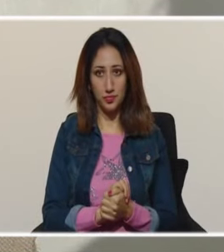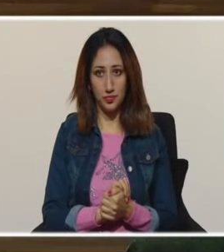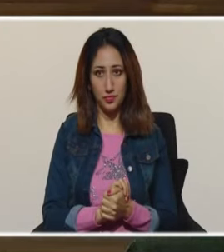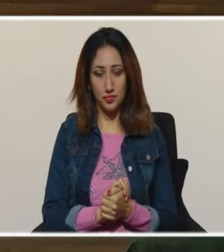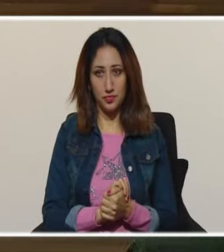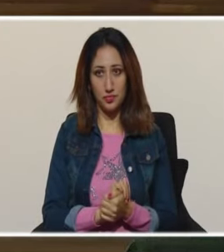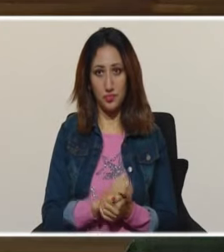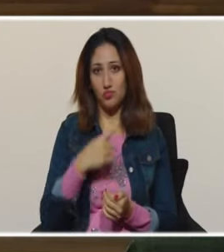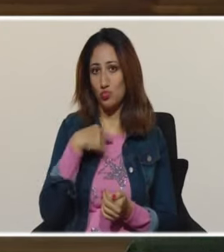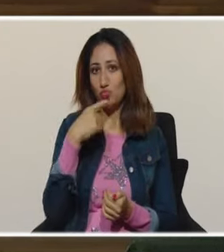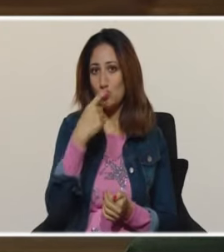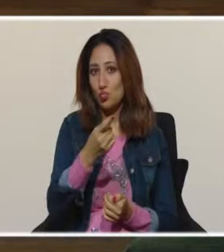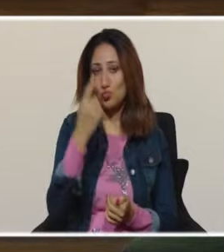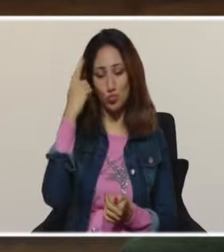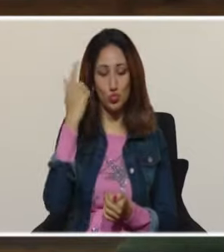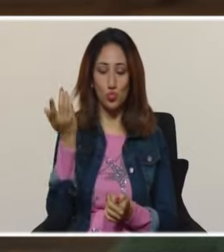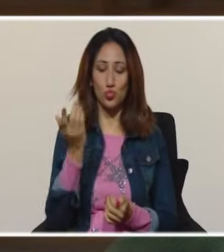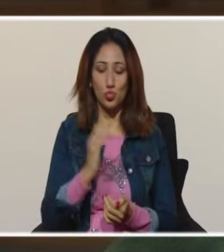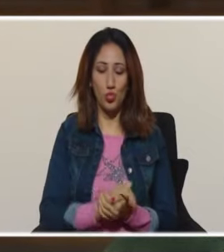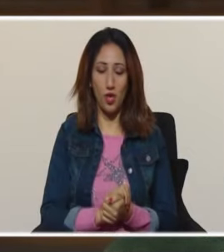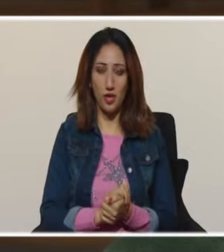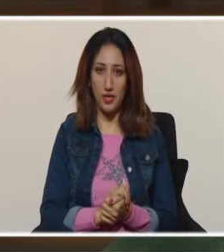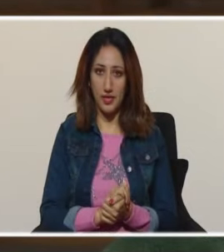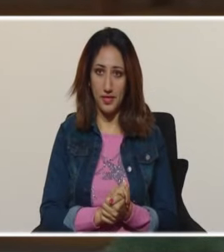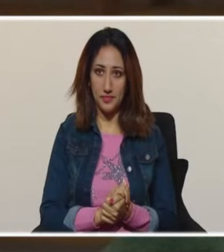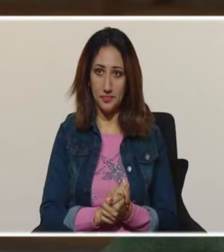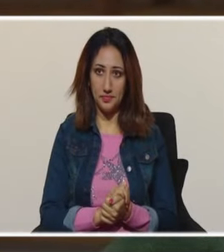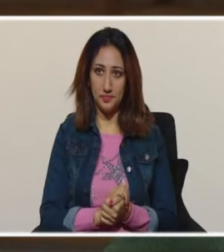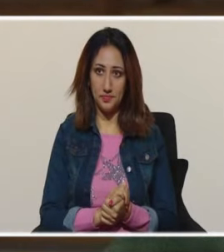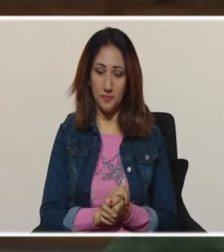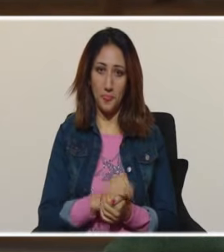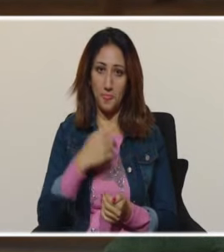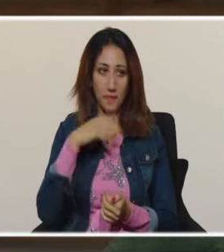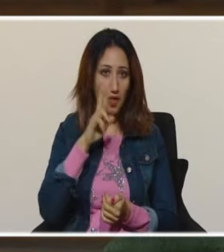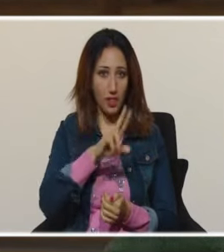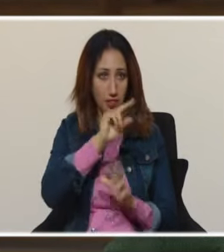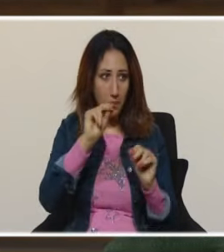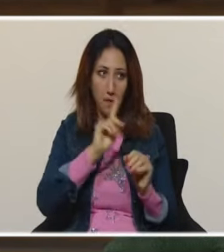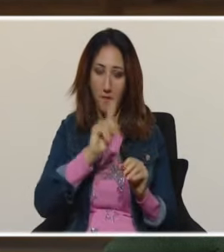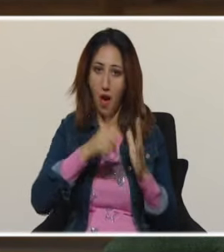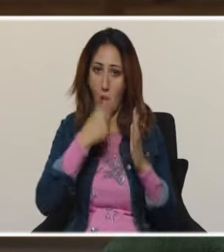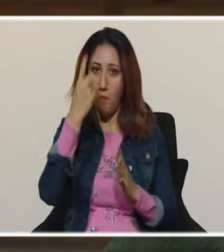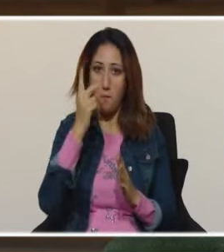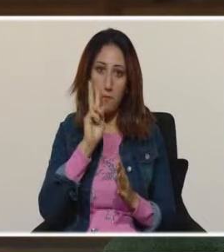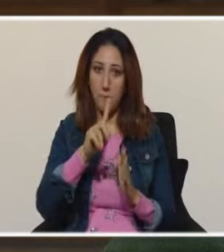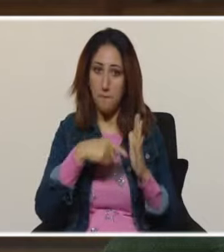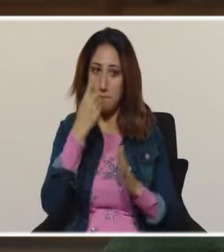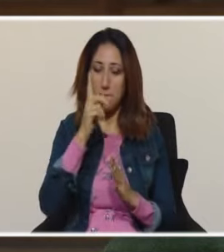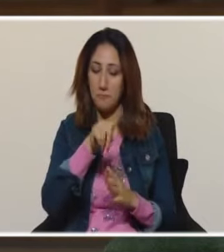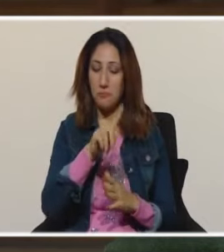يعني انا مش عارف اقول لك ايه الحقيقه، بس انت يعني الحقيقه انا ما شفتش زيك قبل كده بصراحه، يعني ما قابلتش.